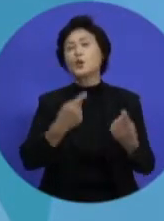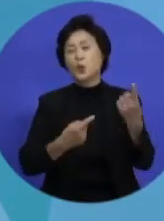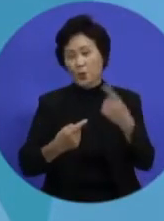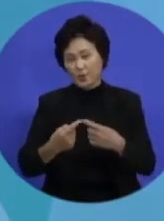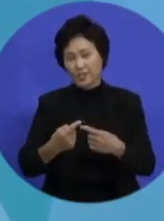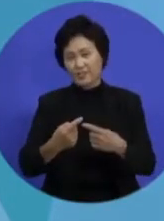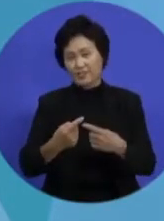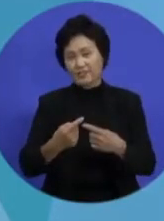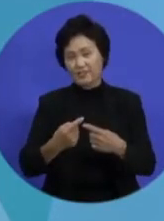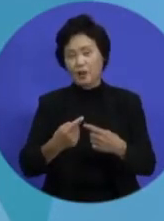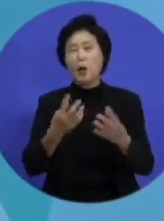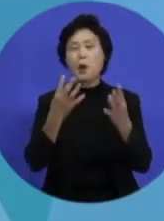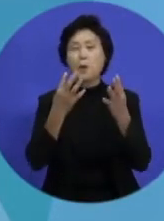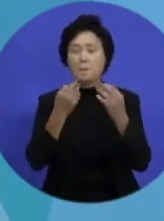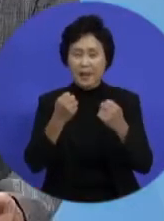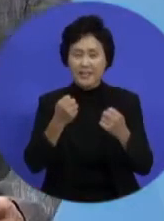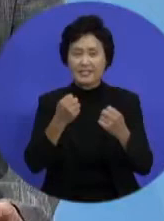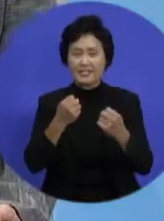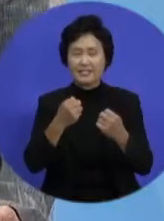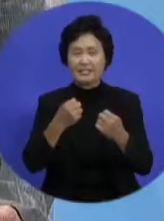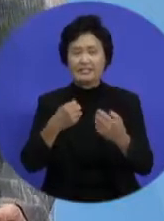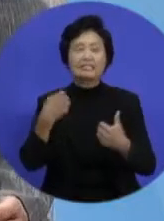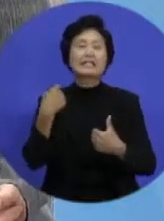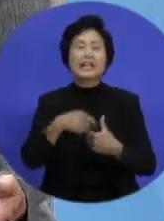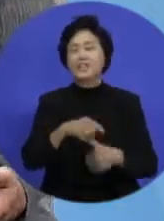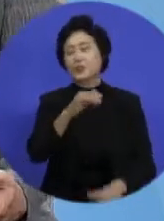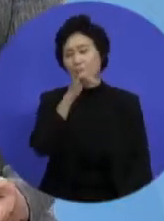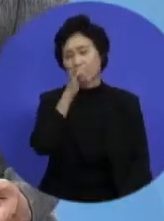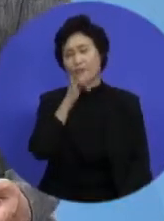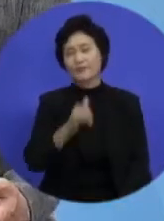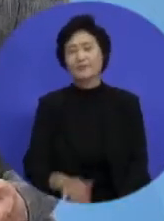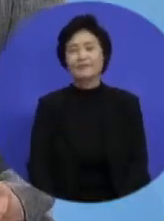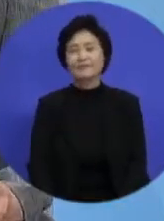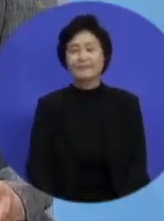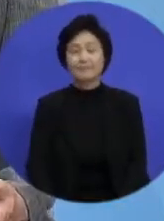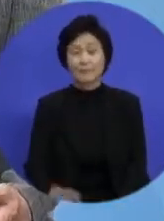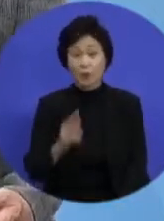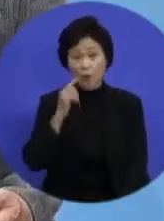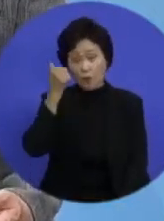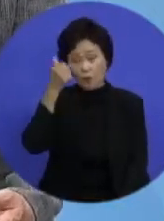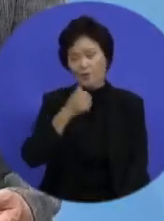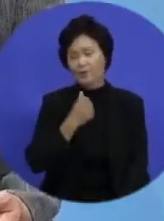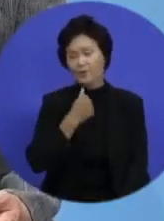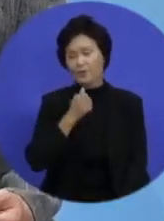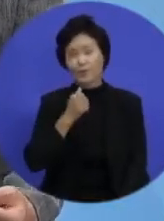것 같아요. 아니 저는요, 지금 목사님 말씀 듣고 오늘 그 학교 소개 쫙 들으면서